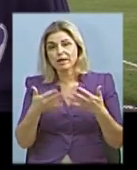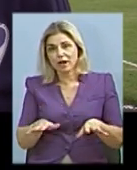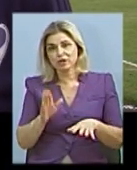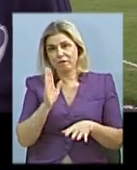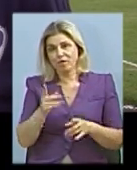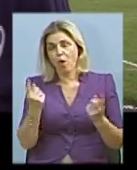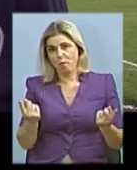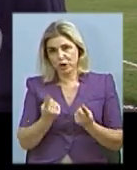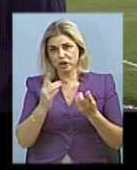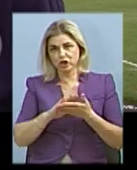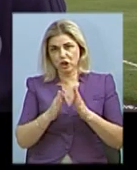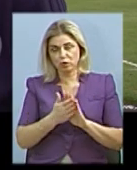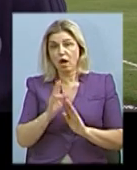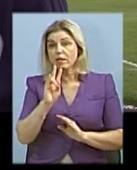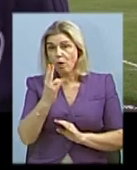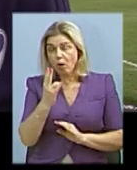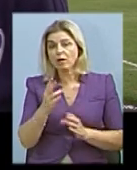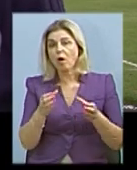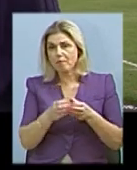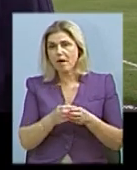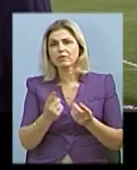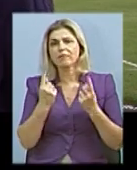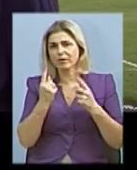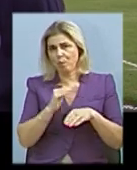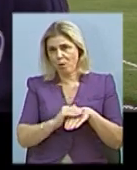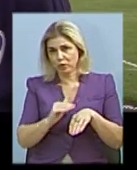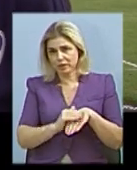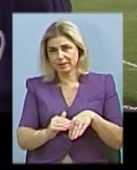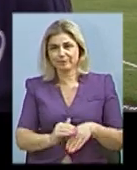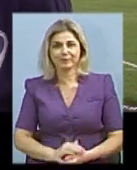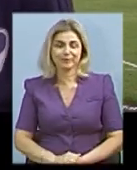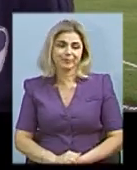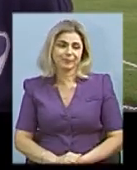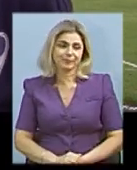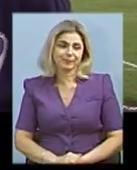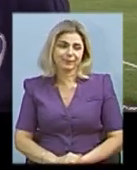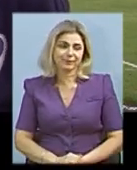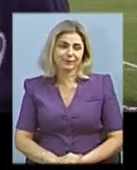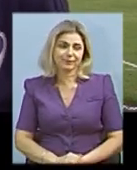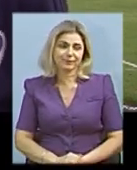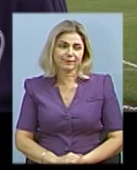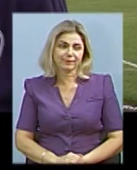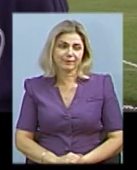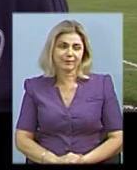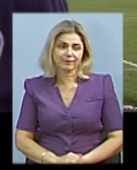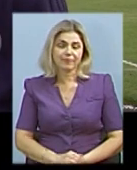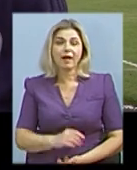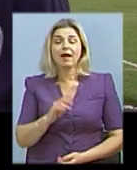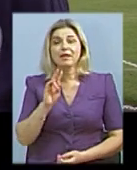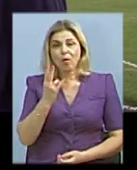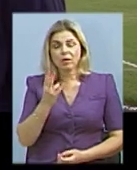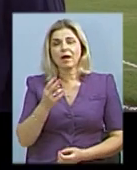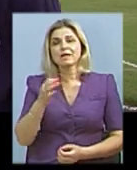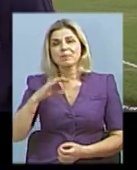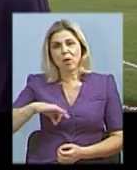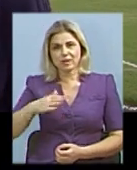ситуаціях. Миколаїв великі молодці, вони почали нас напружувати і використовувати наш, якраз моменти, нашу слабкість, тому що ми